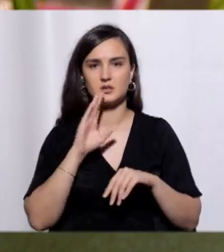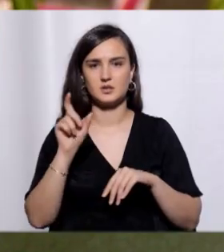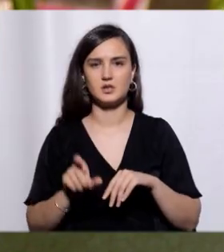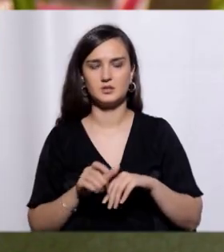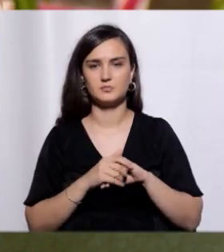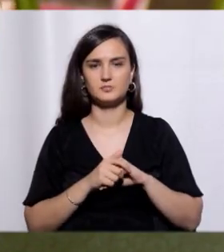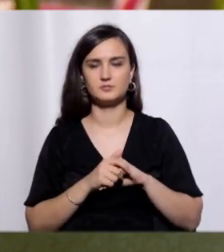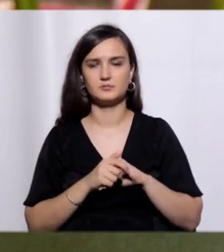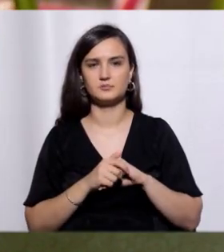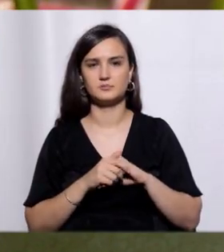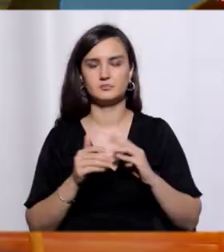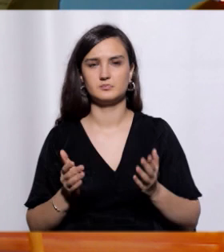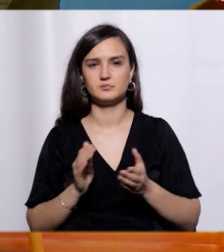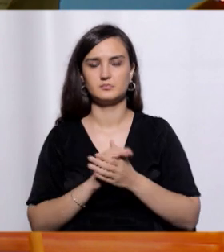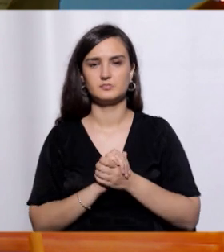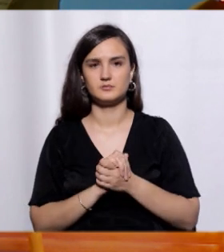აღმზრდელი ქალი.